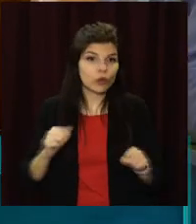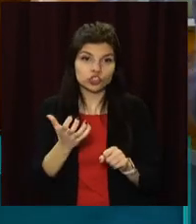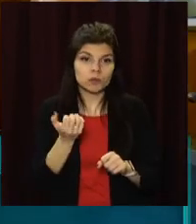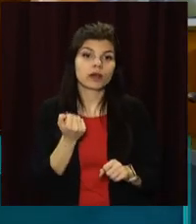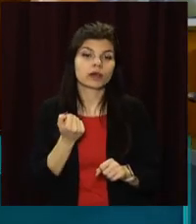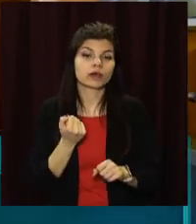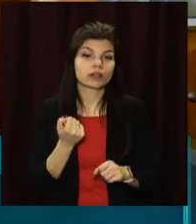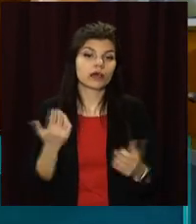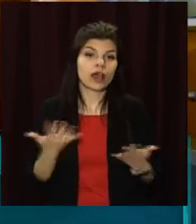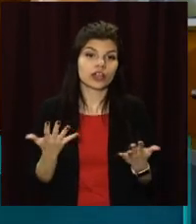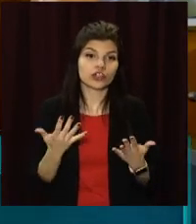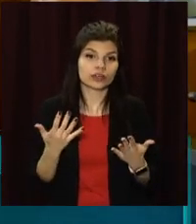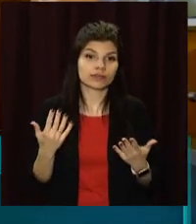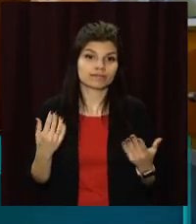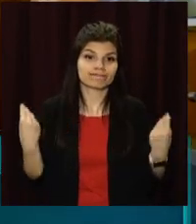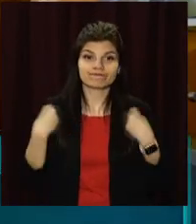якісь речі, бо